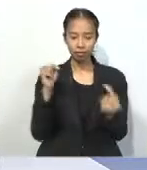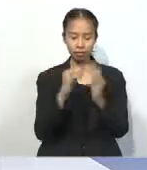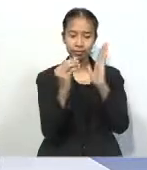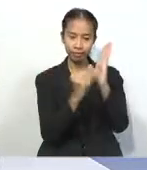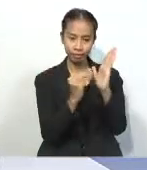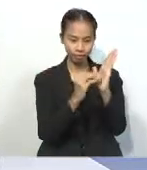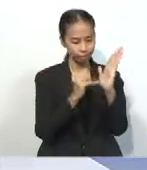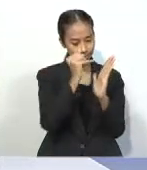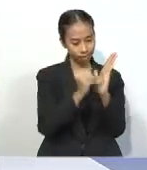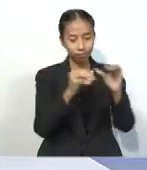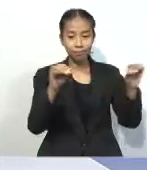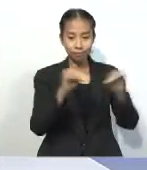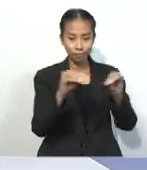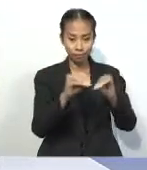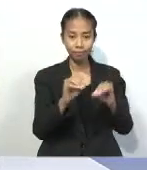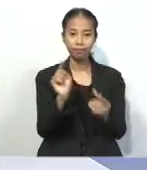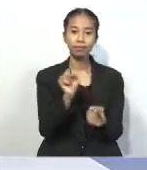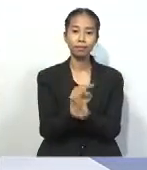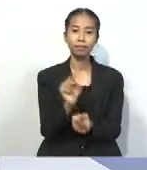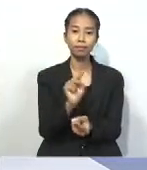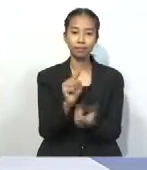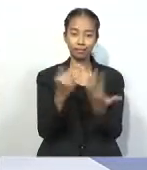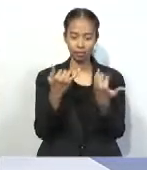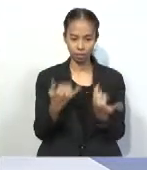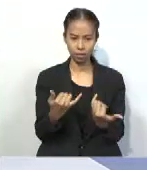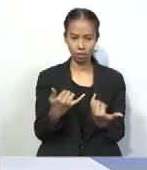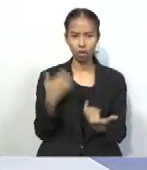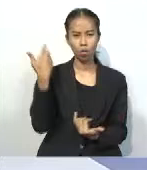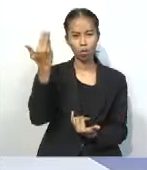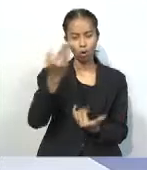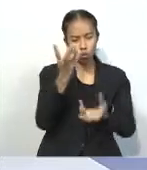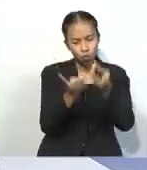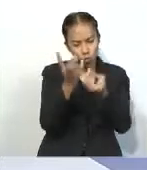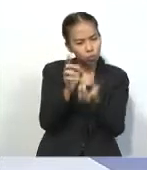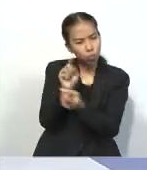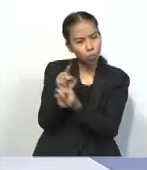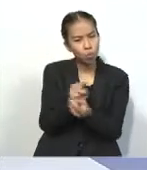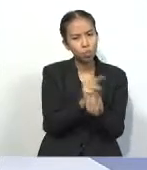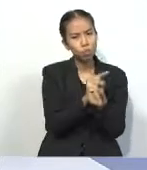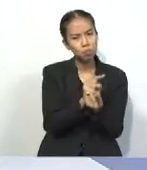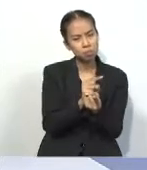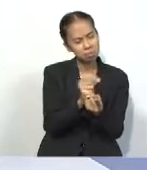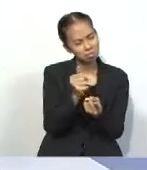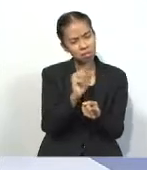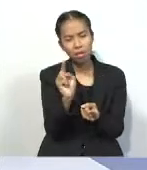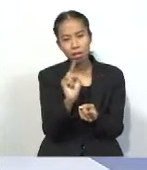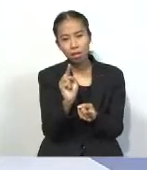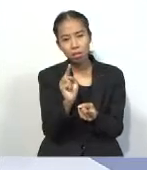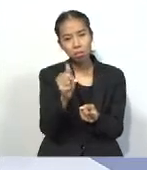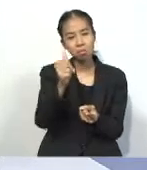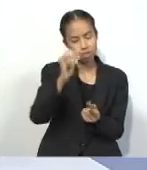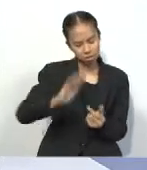หานครและปริมณฑลค่ะซึ่งก็พบว่าวันนี้เนี่ยระดับของอากาศหรือว่าฝุ่นละอองต่างๆเนี่ยมีคุณภาพหรือว่ามีสภาพ